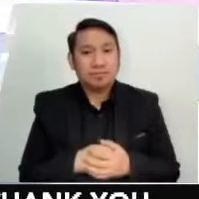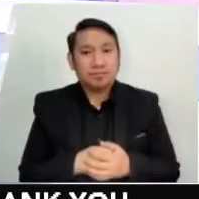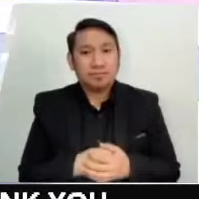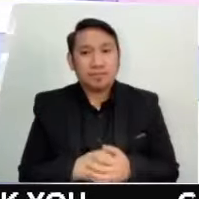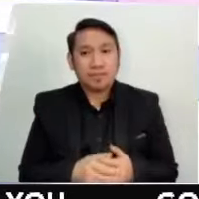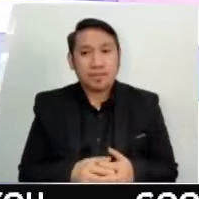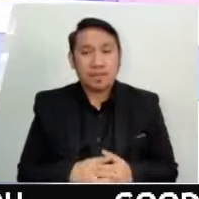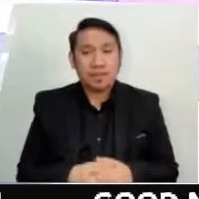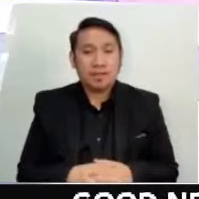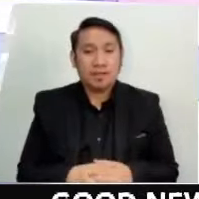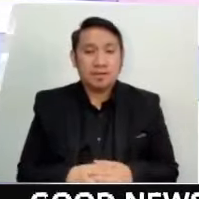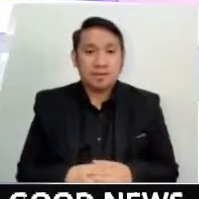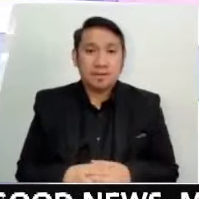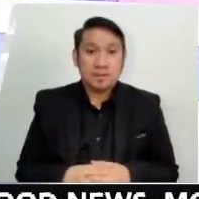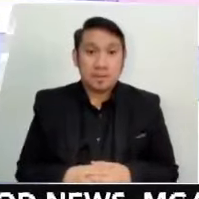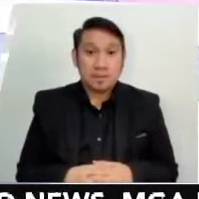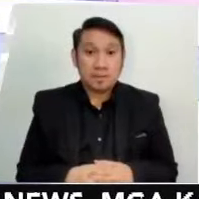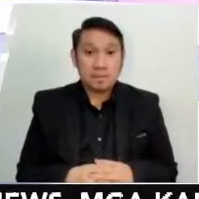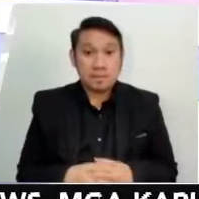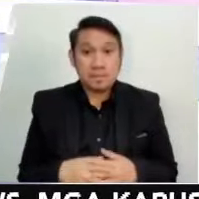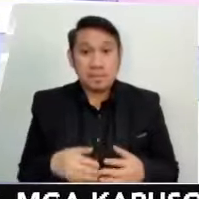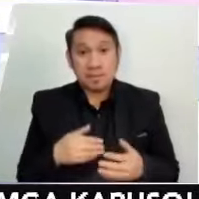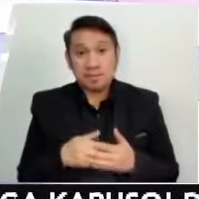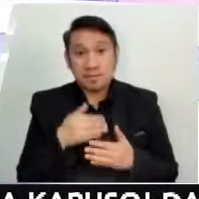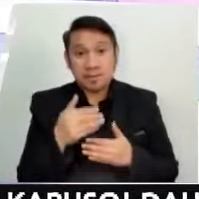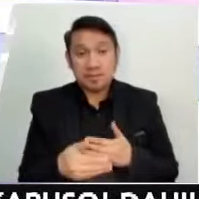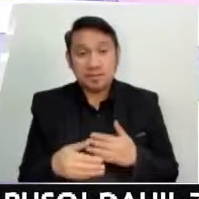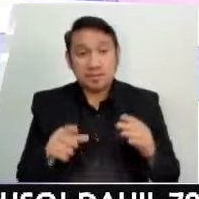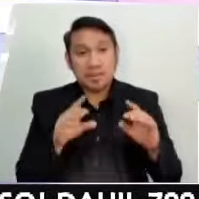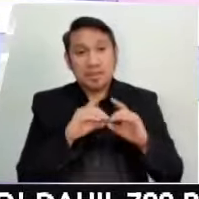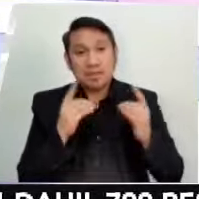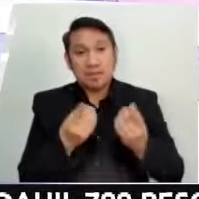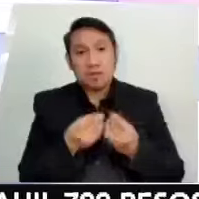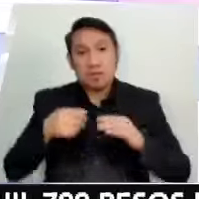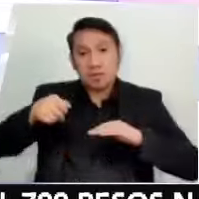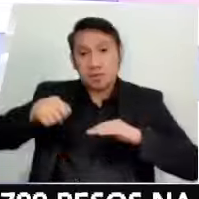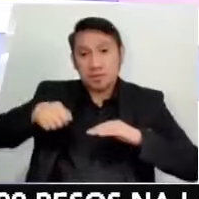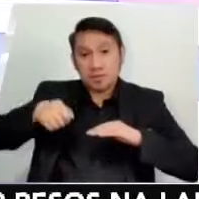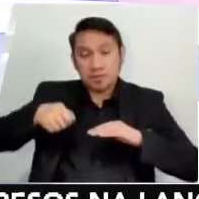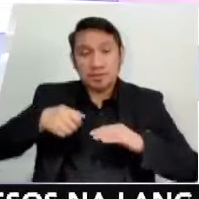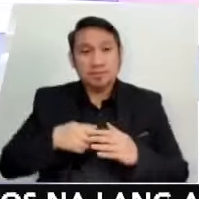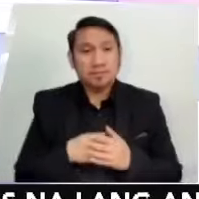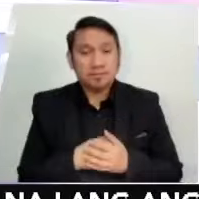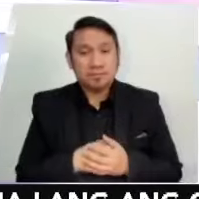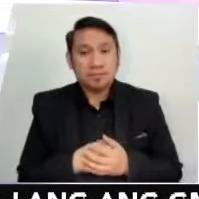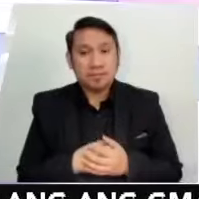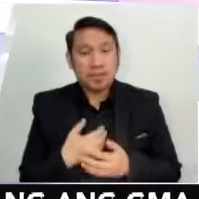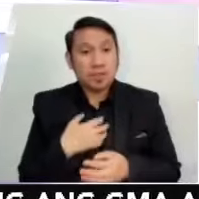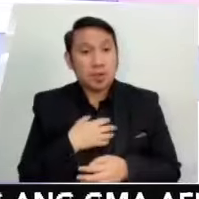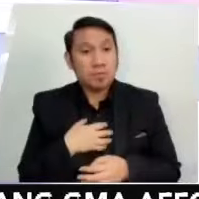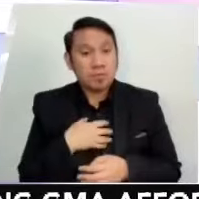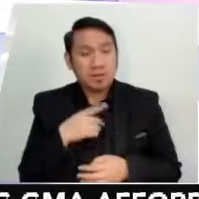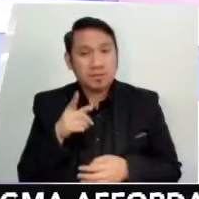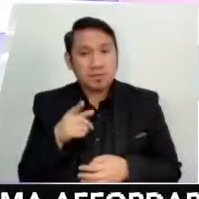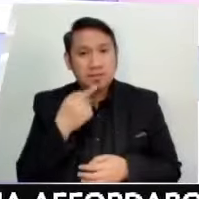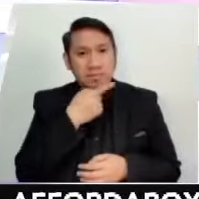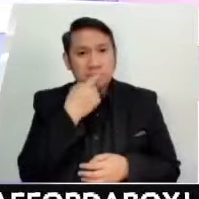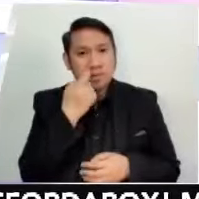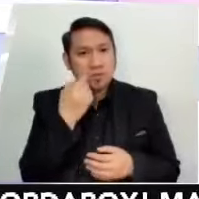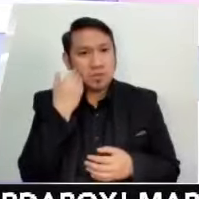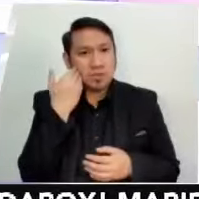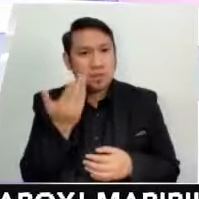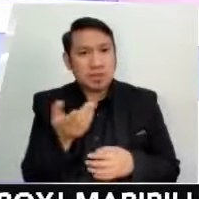Nagsampa ng reklamo sa Department of Justice ang pamilya ng apprentice seaman na nasawi sa gitna ng training ng Philippine Coast Guard